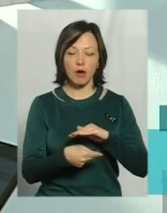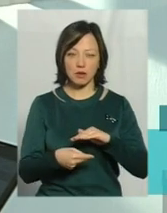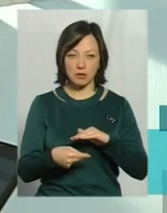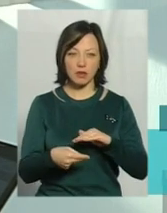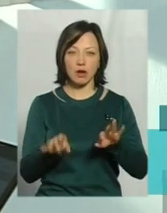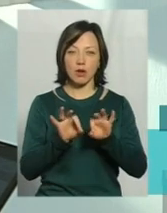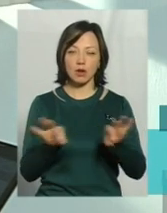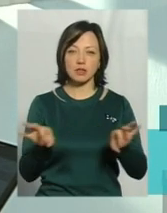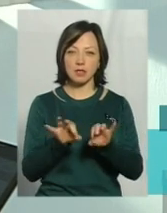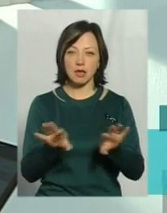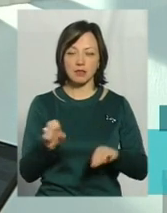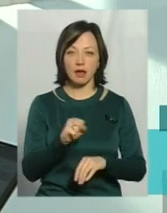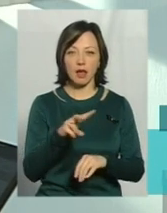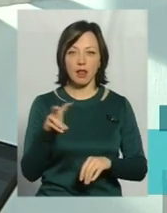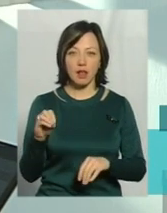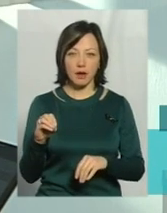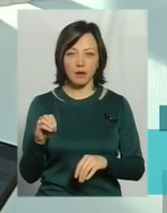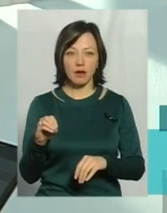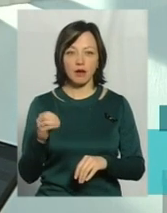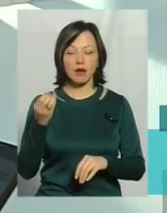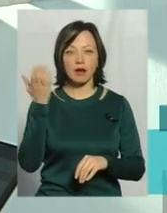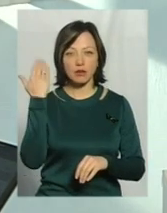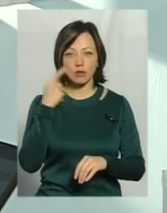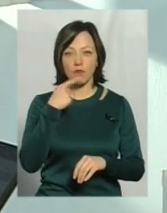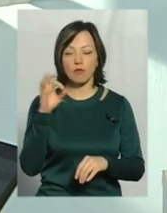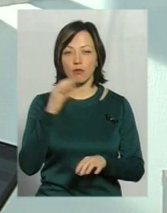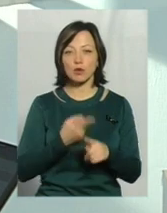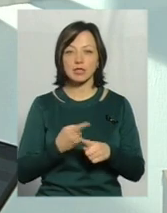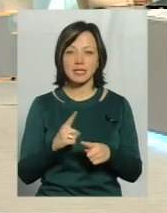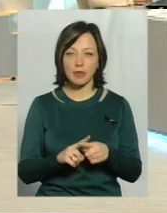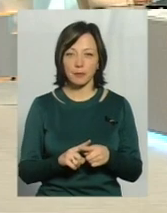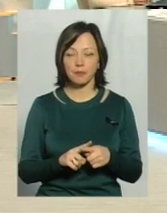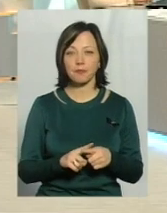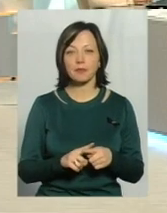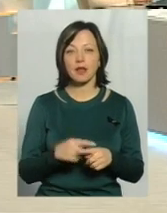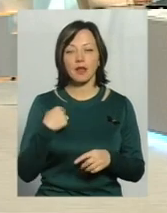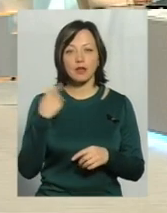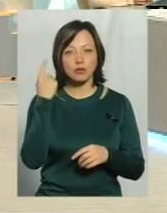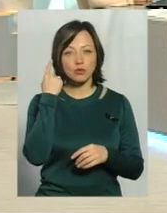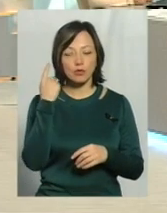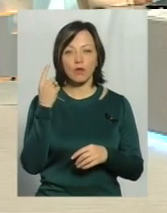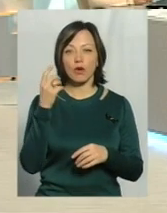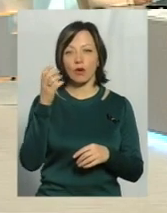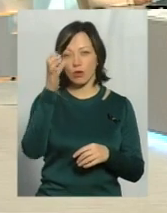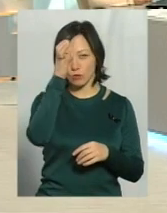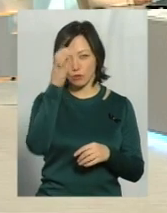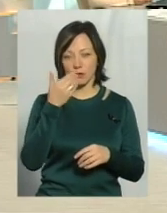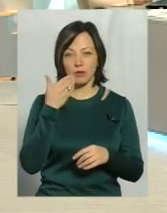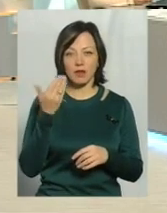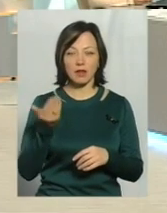І роз'яснення. Але, знову ж таки, я колись вже говорив за це, десь я чув дуже розумну лекцію,